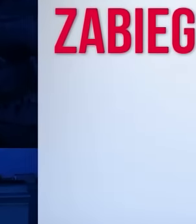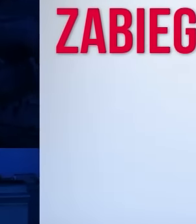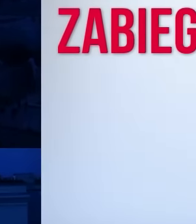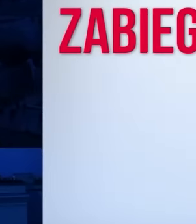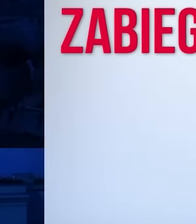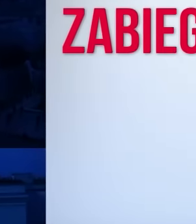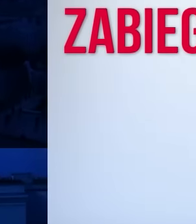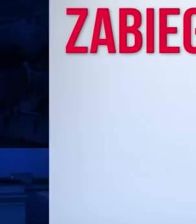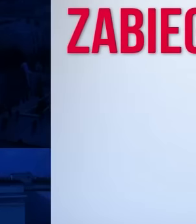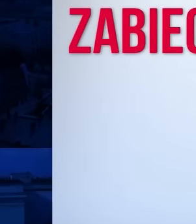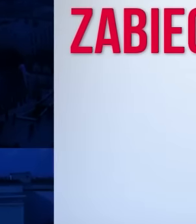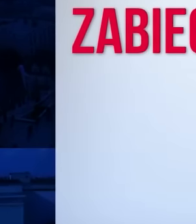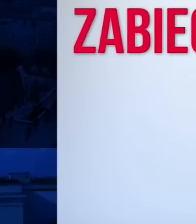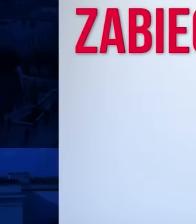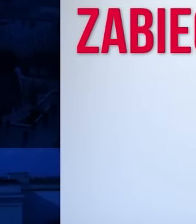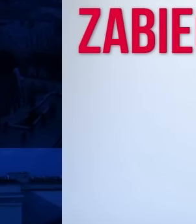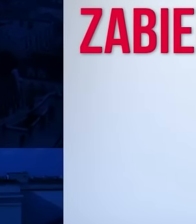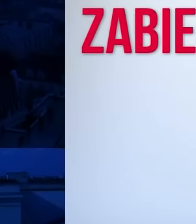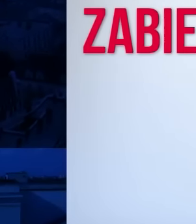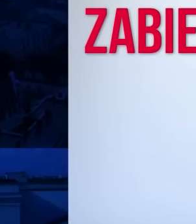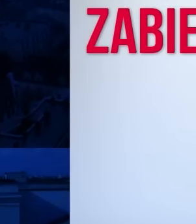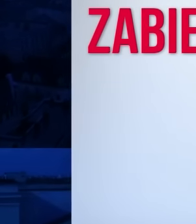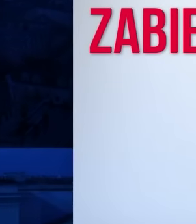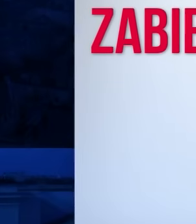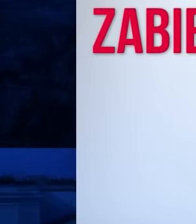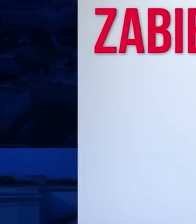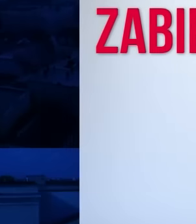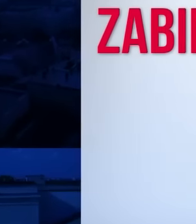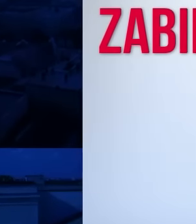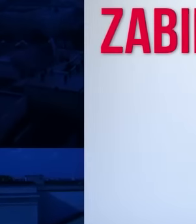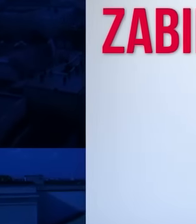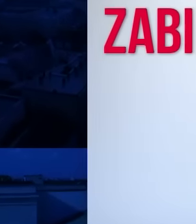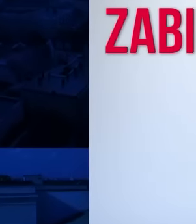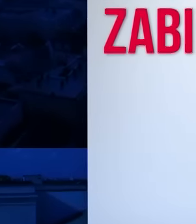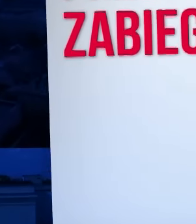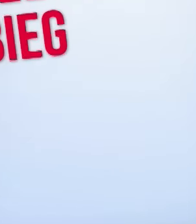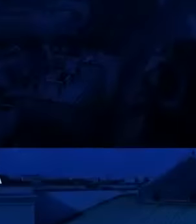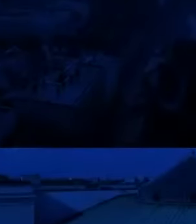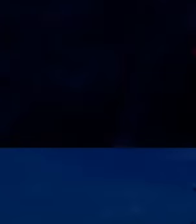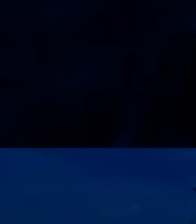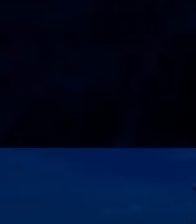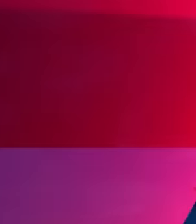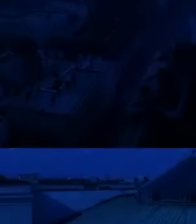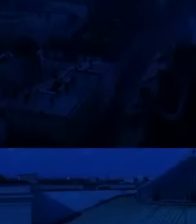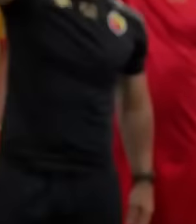Pionierski zabieg w Polsce. Lekarze z Poznania wykonali zabieg usuwania mięśniaków z macicy, a schorzenie to dotyczy nawet połowy polskich